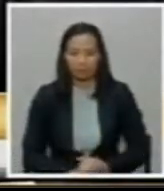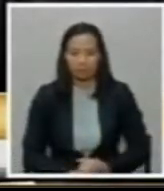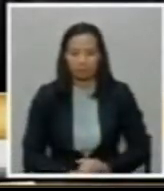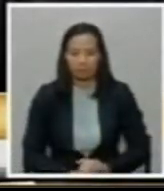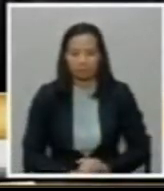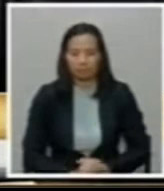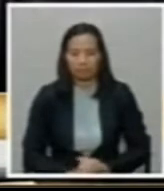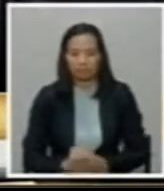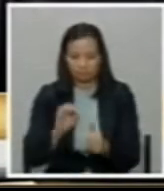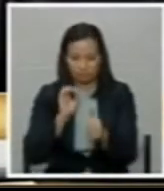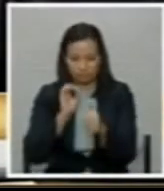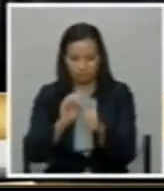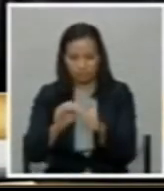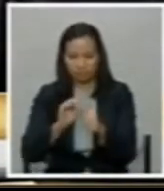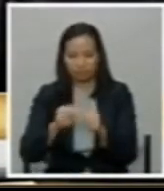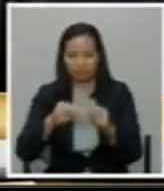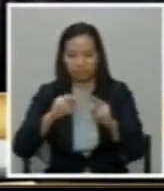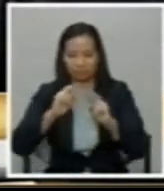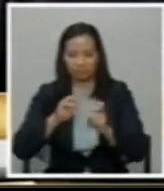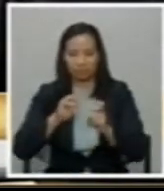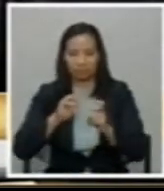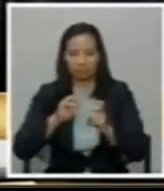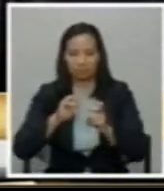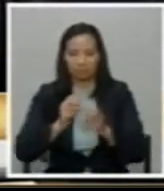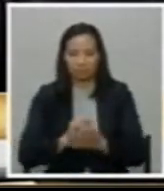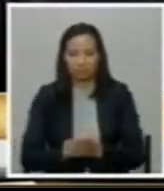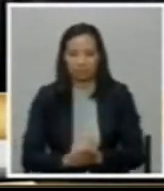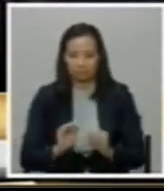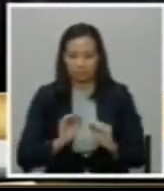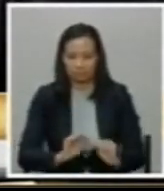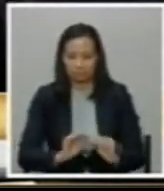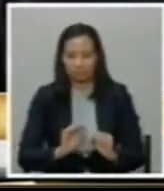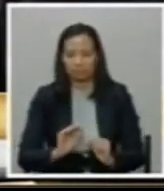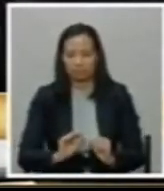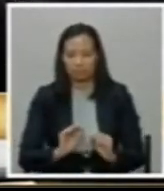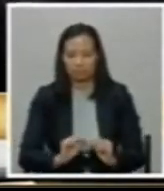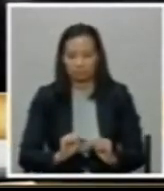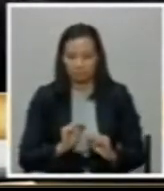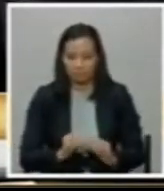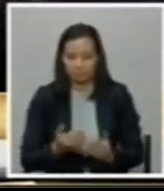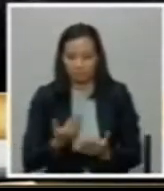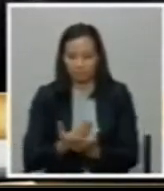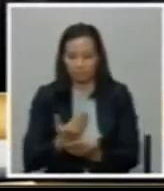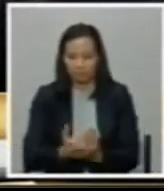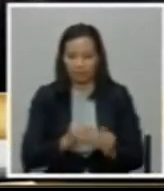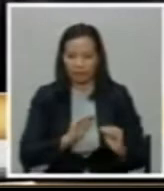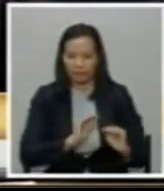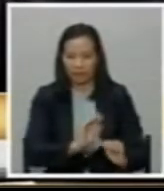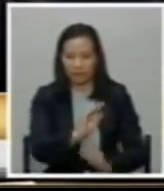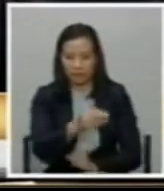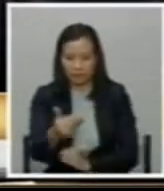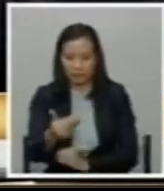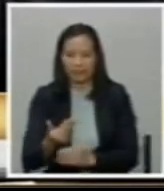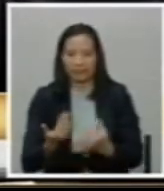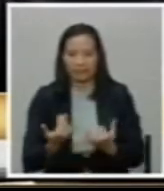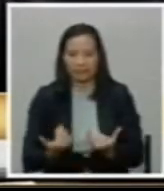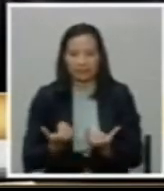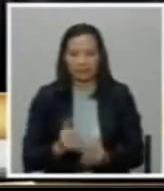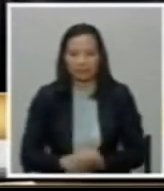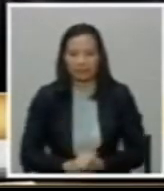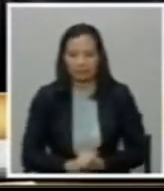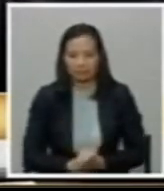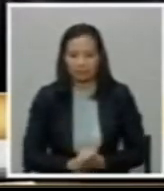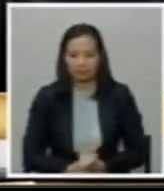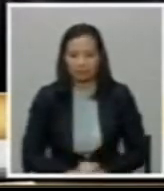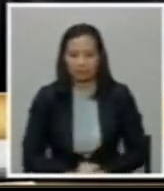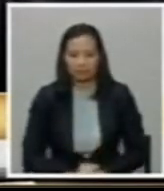ห็นเกี่ยวกับเรื่องของการออมแห่งชาตินี้นะครับก่อนอื่นก็ต้องขอเห็นใจนะ